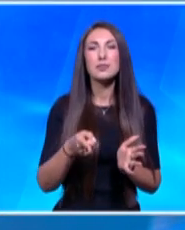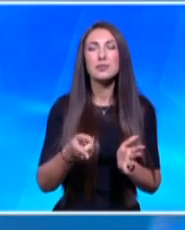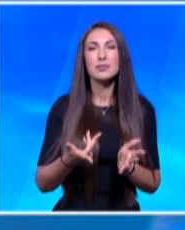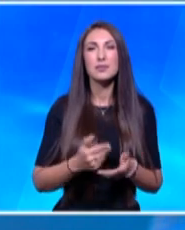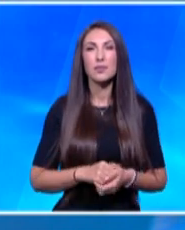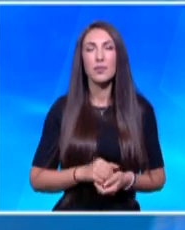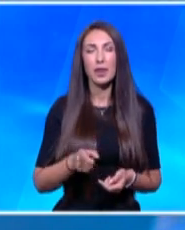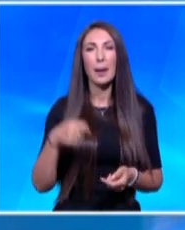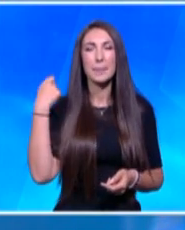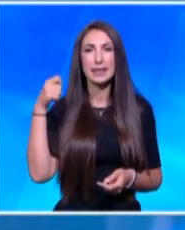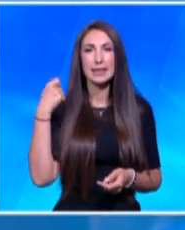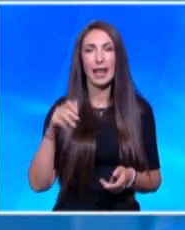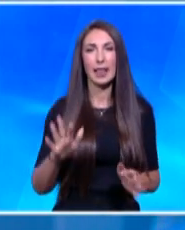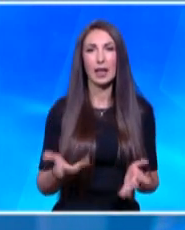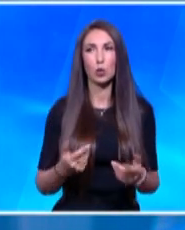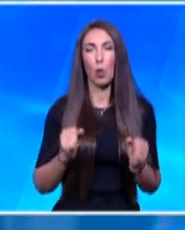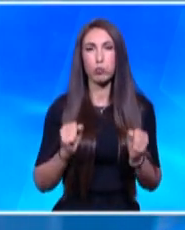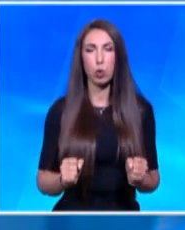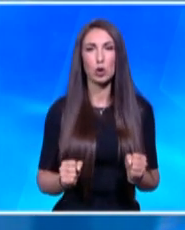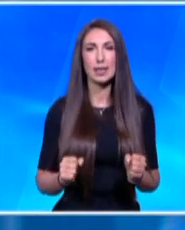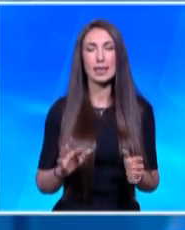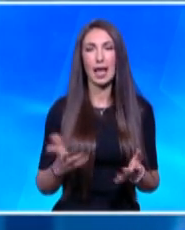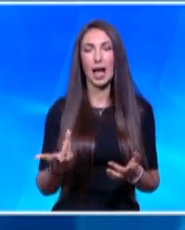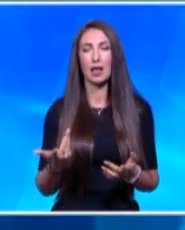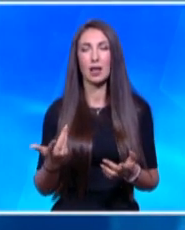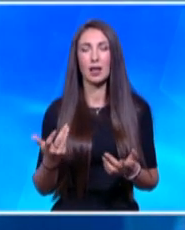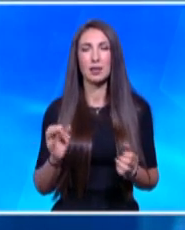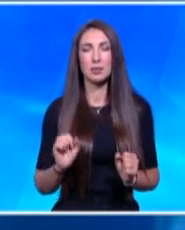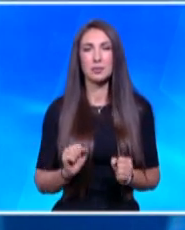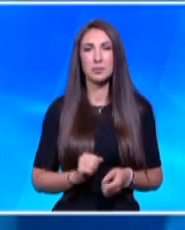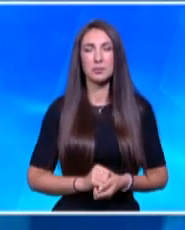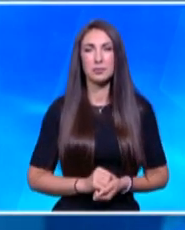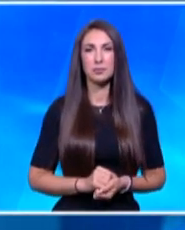нали, президента като опозиция или като атакуващ фактор